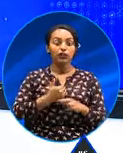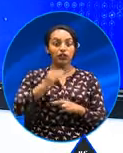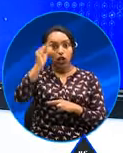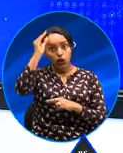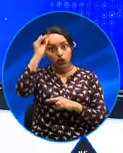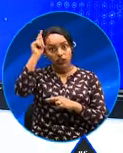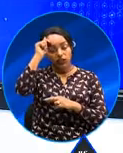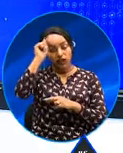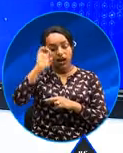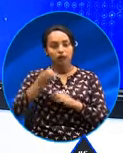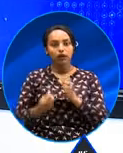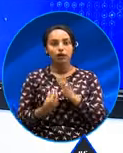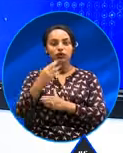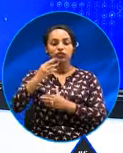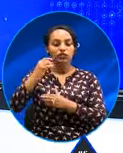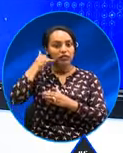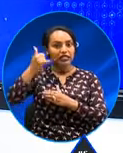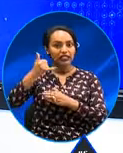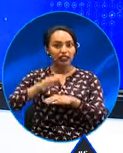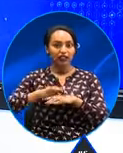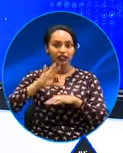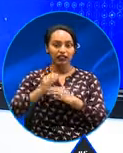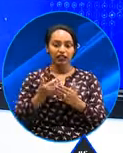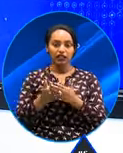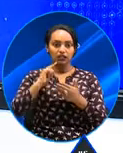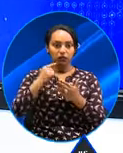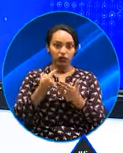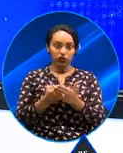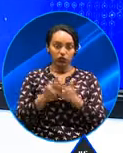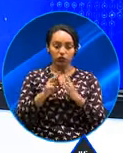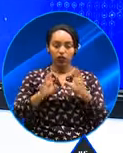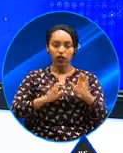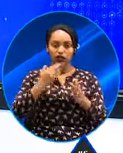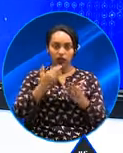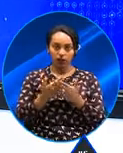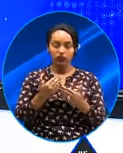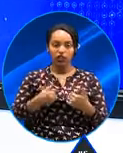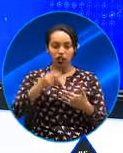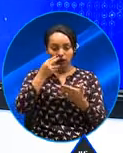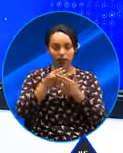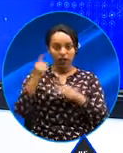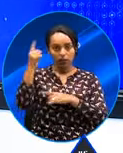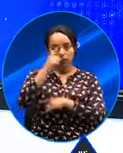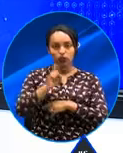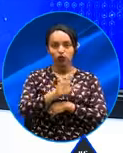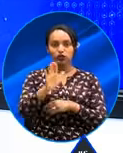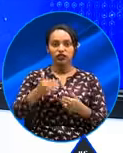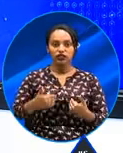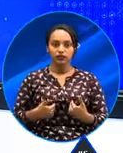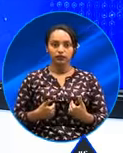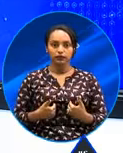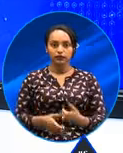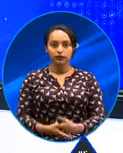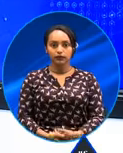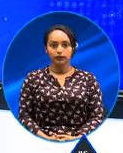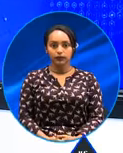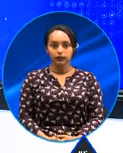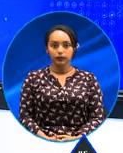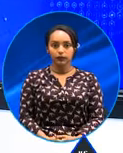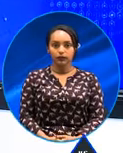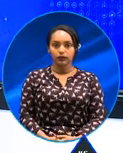ሄኖክ ተሰማም ከአርባ ምንጭ በስልክ መስመር ላይ ተገኝተ ላደረስክ መረጃ እጅግ አድርጌ አመሰግናለሁ። መልካም ቀን ይሁንልን።